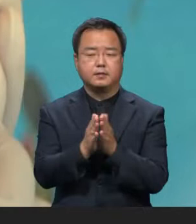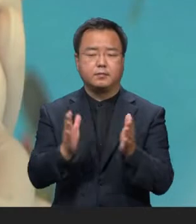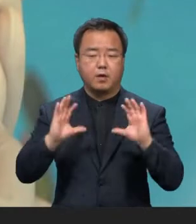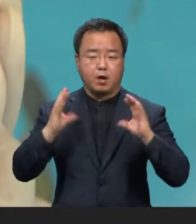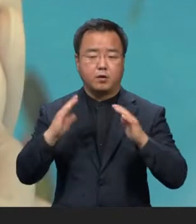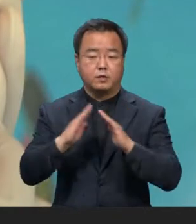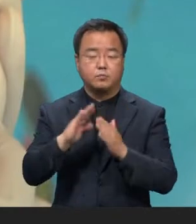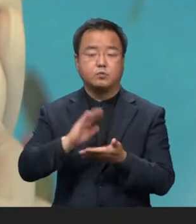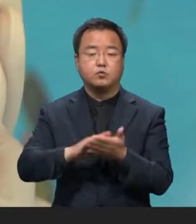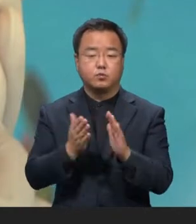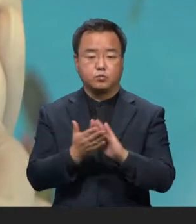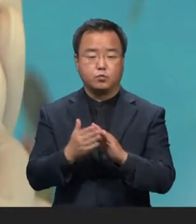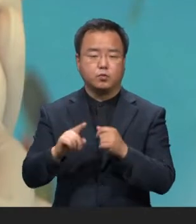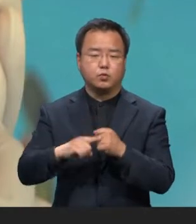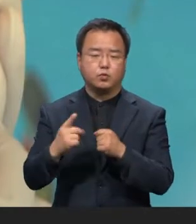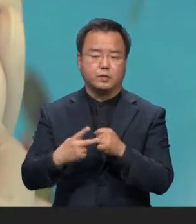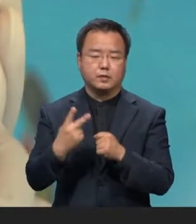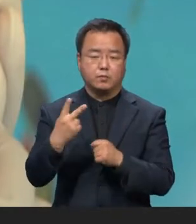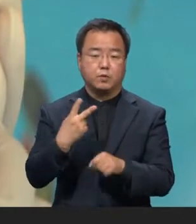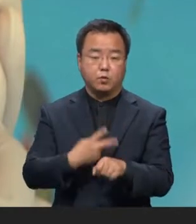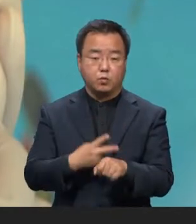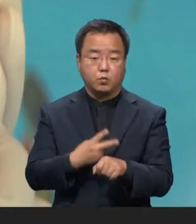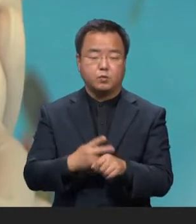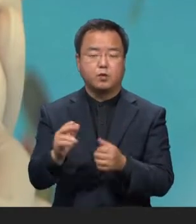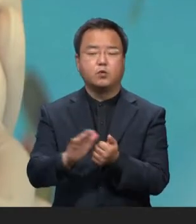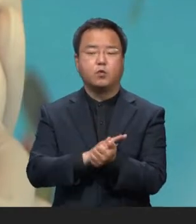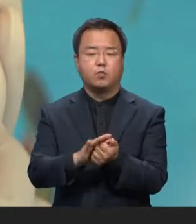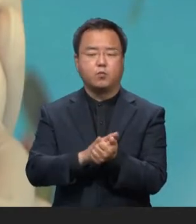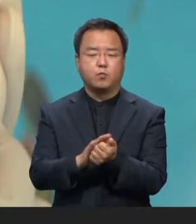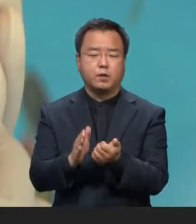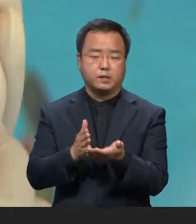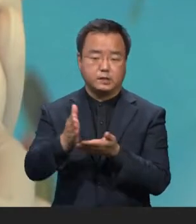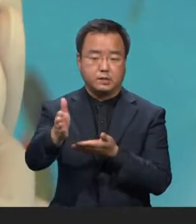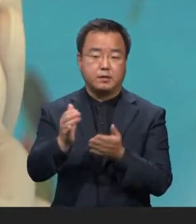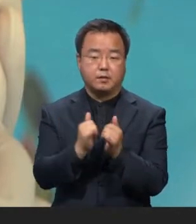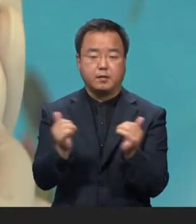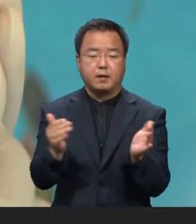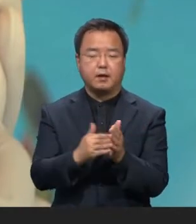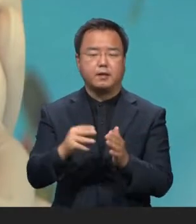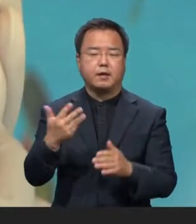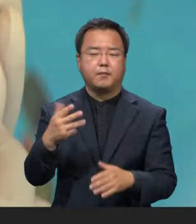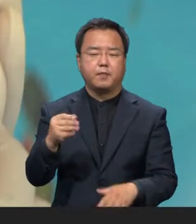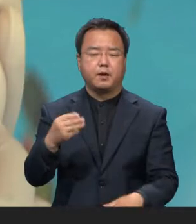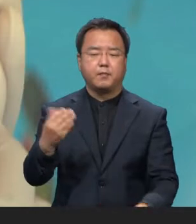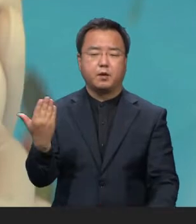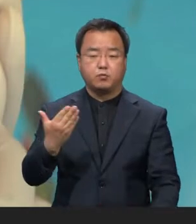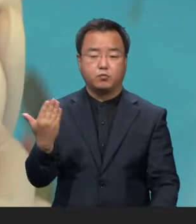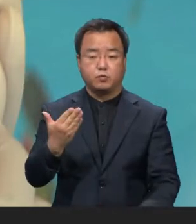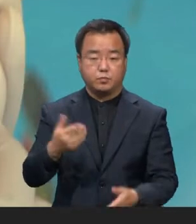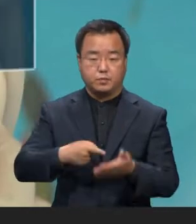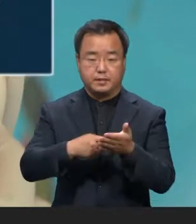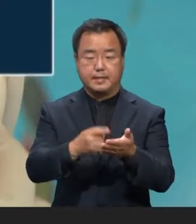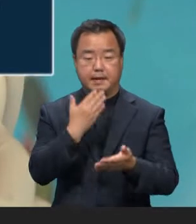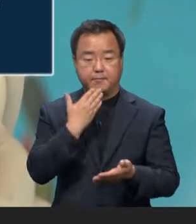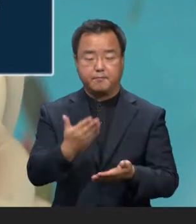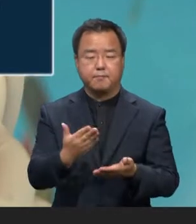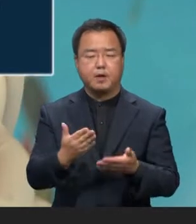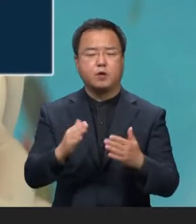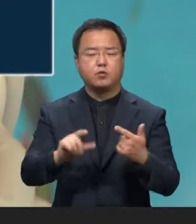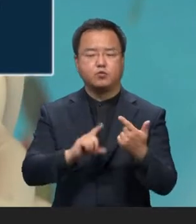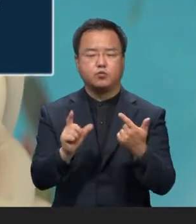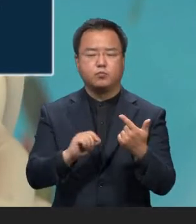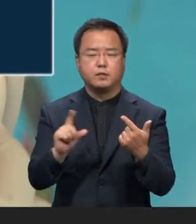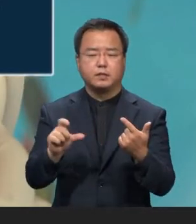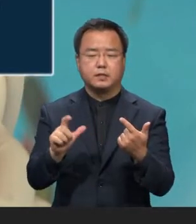유치원 초등학교 1 2학년 규 3 2 2 봄 전담 4등 8만 9천 여 명의 신청할 수 있고 오는 15일부터 파이 자